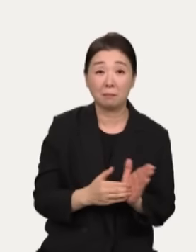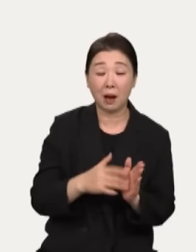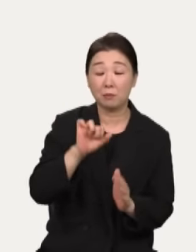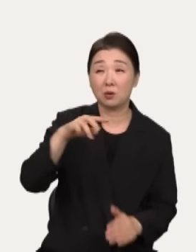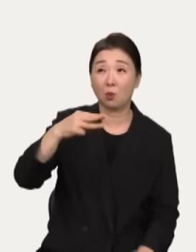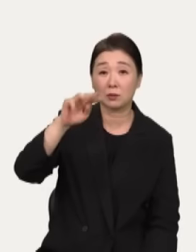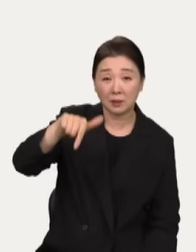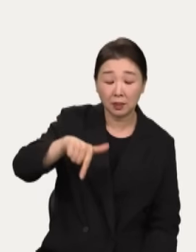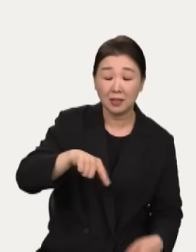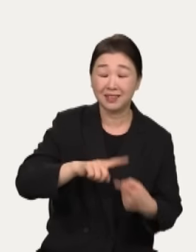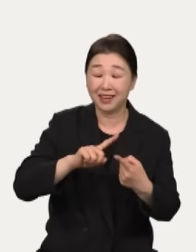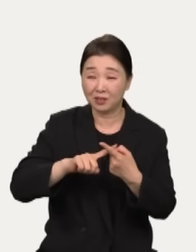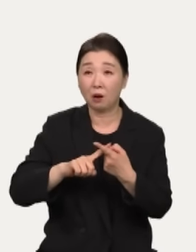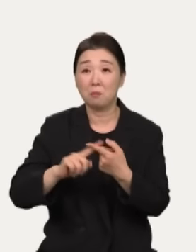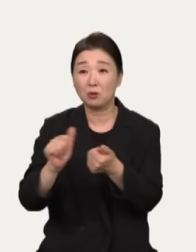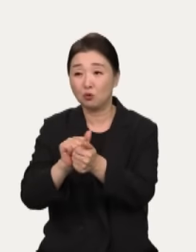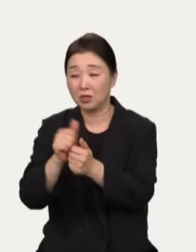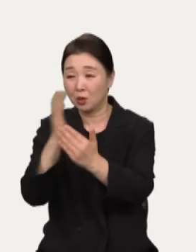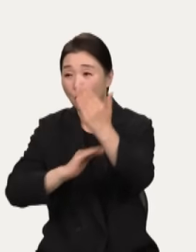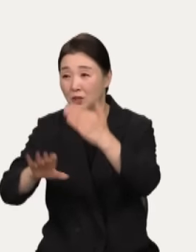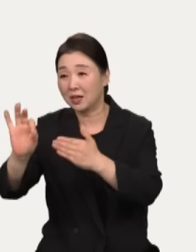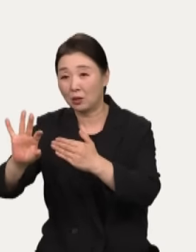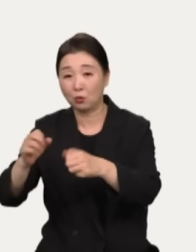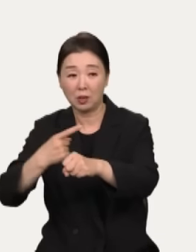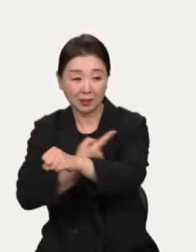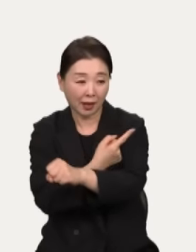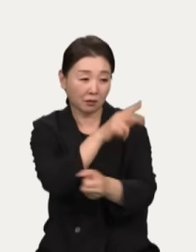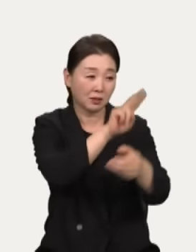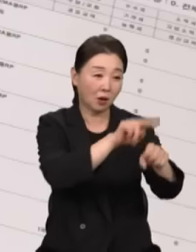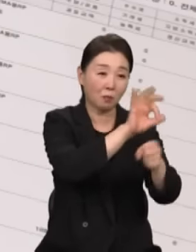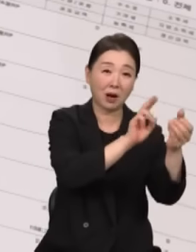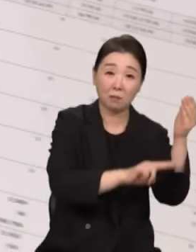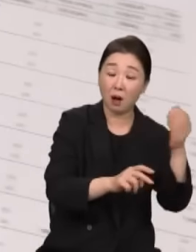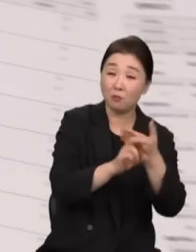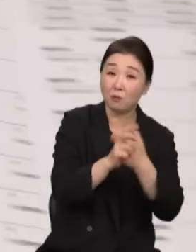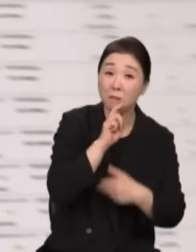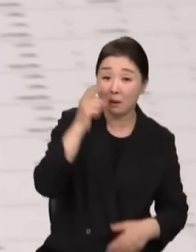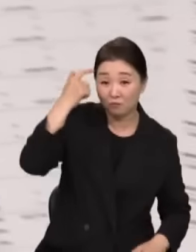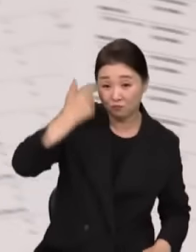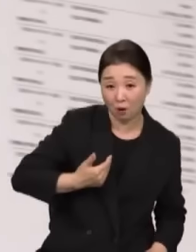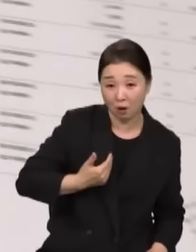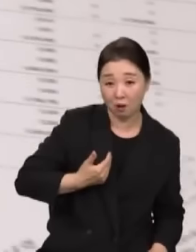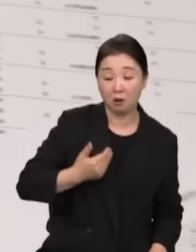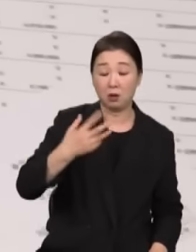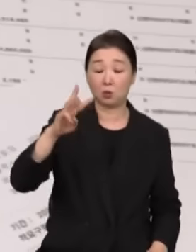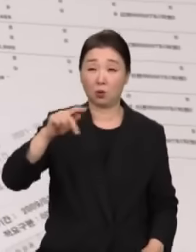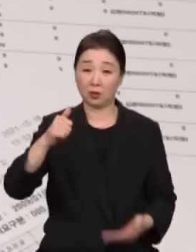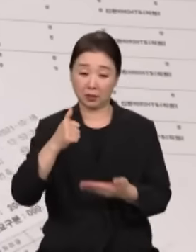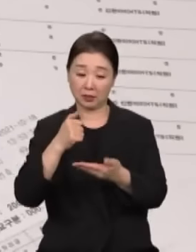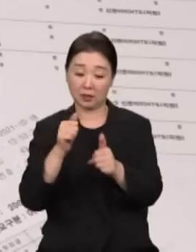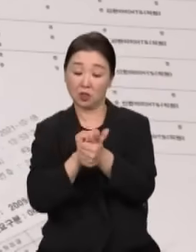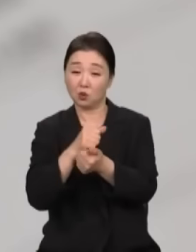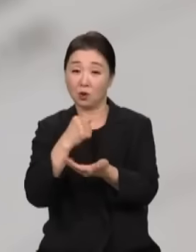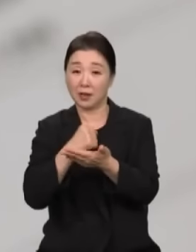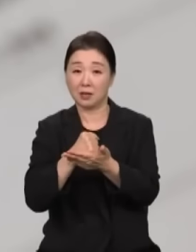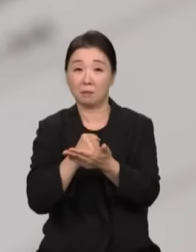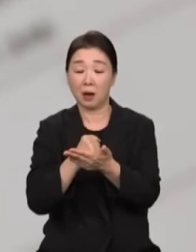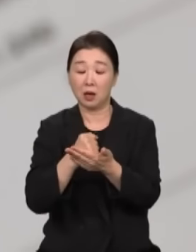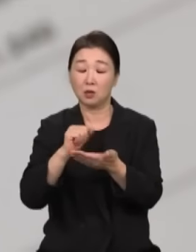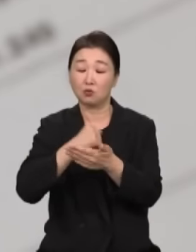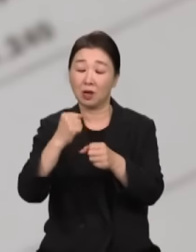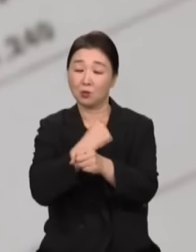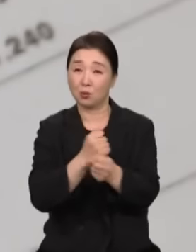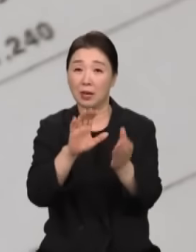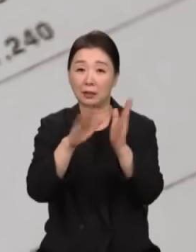대해선 불법이냐 물었다는 취지로 진술한 것으로 파악됐습니다 토로스 증권 계좌는 법원이 주가 조작에 사용됐다고